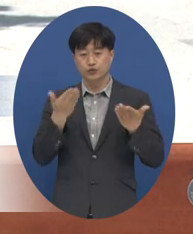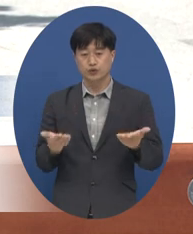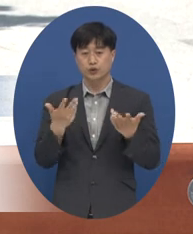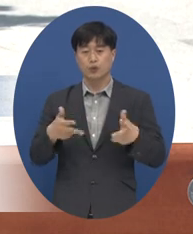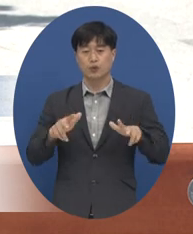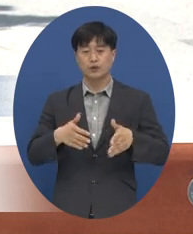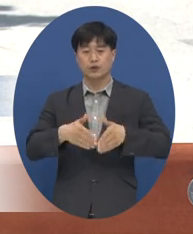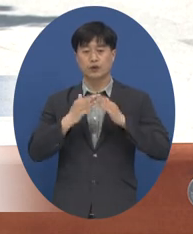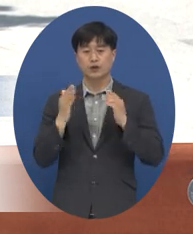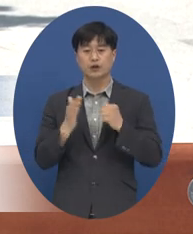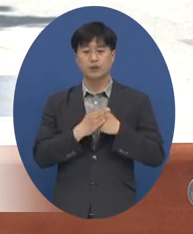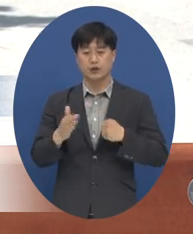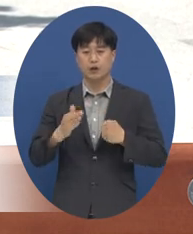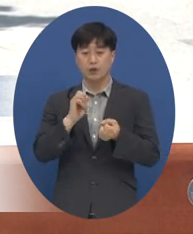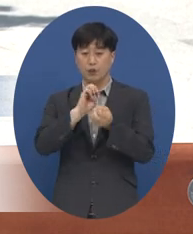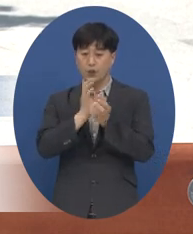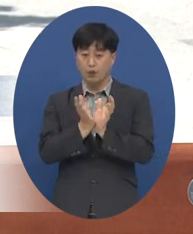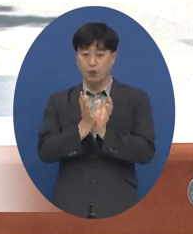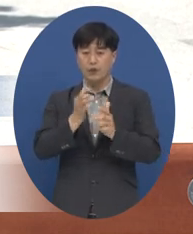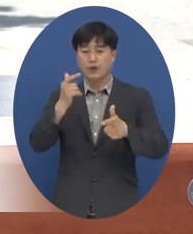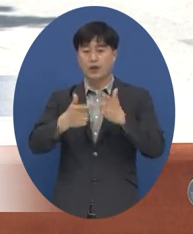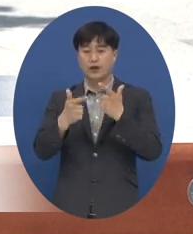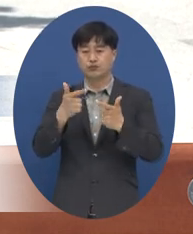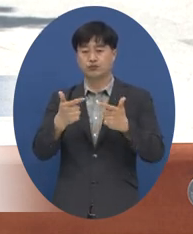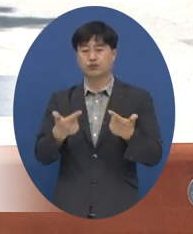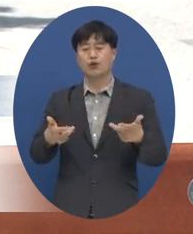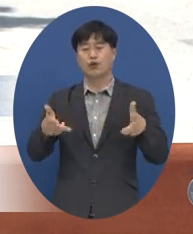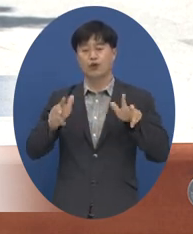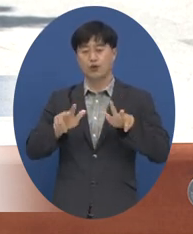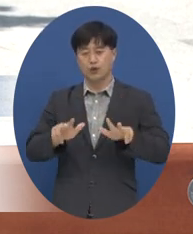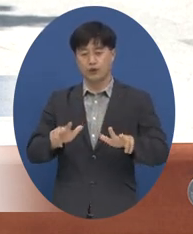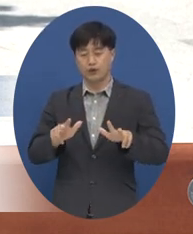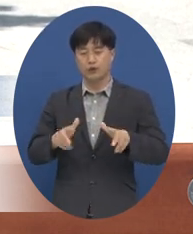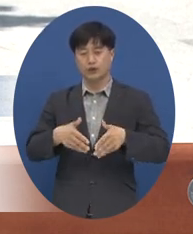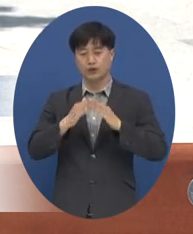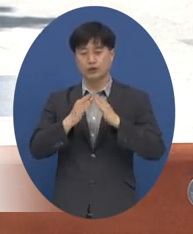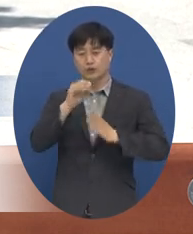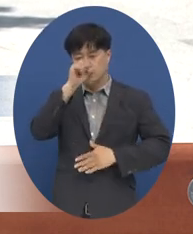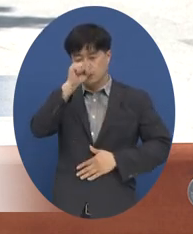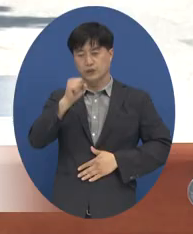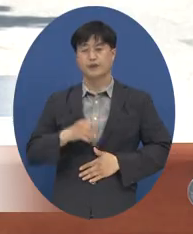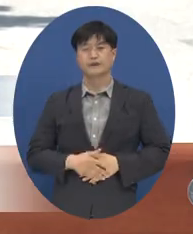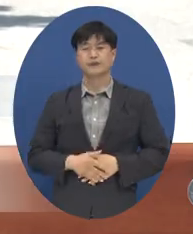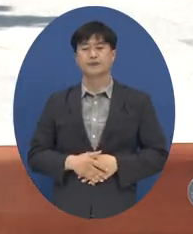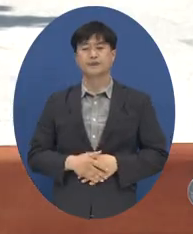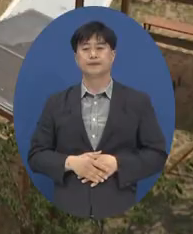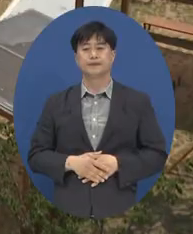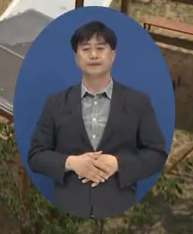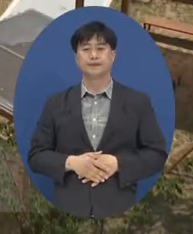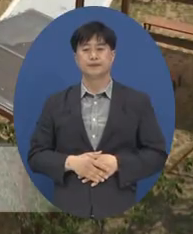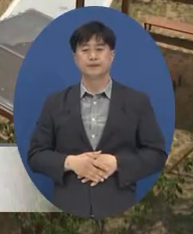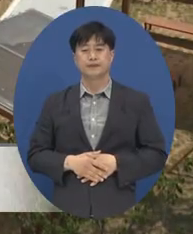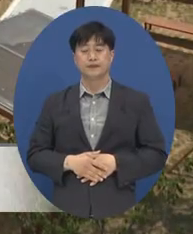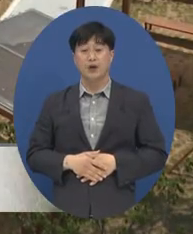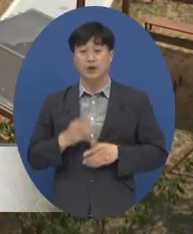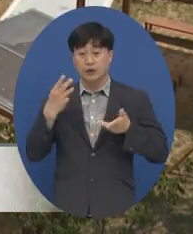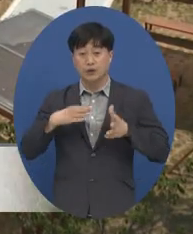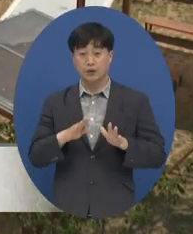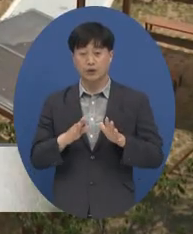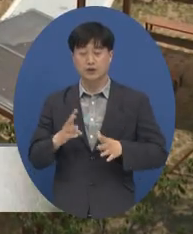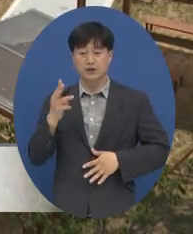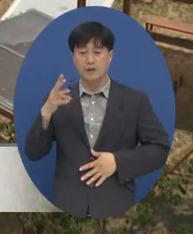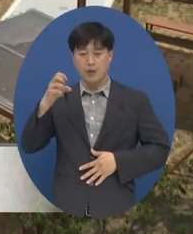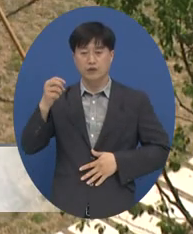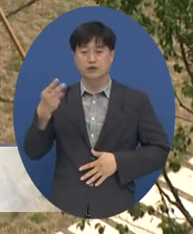조성됐기 때문에 이런 꽃이라든지 아니면은 나무 정원이 조성되어서 경기도가